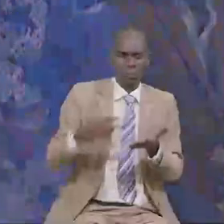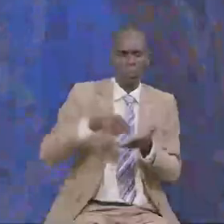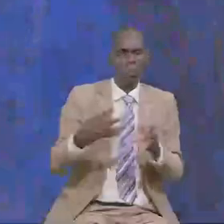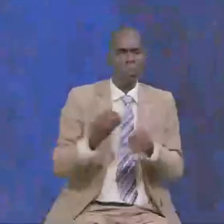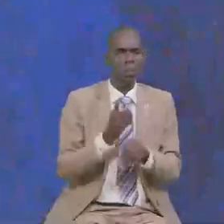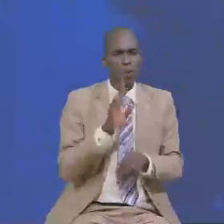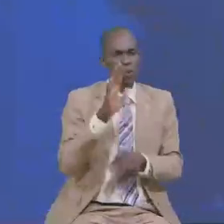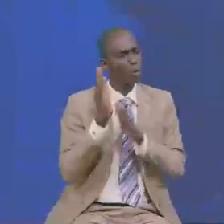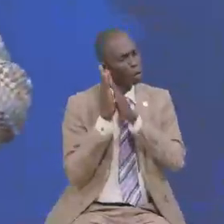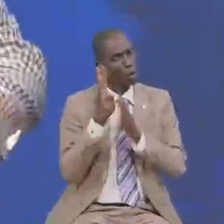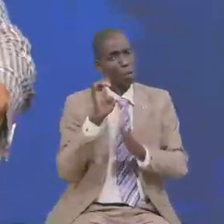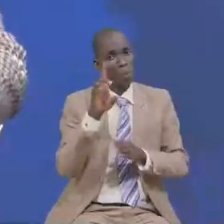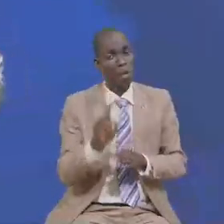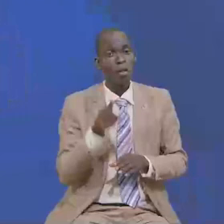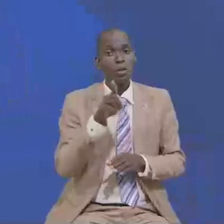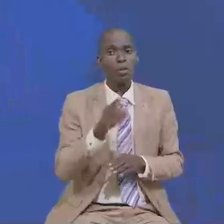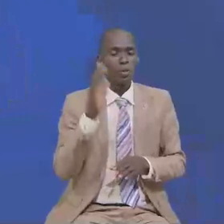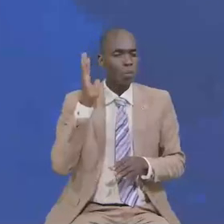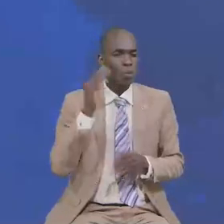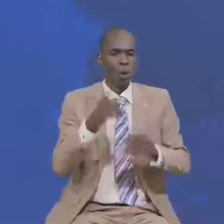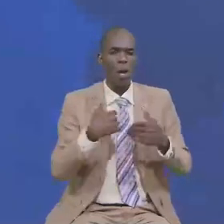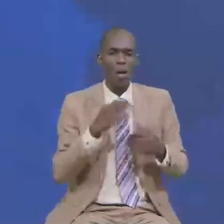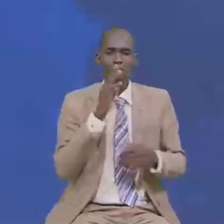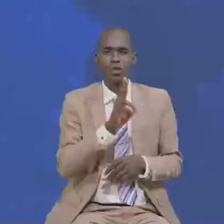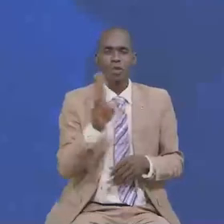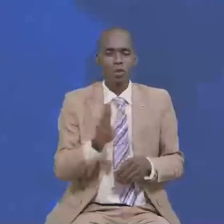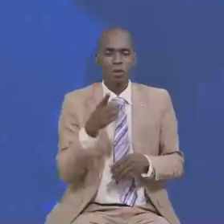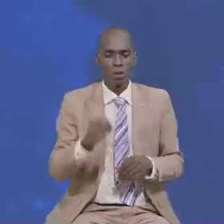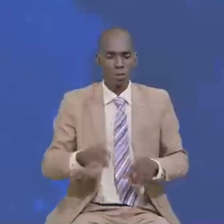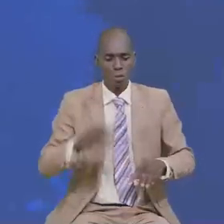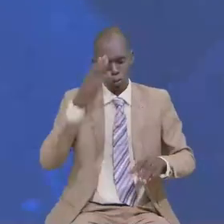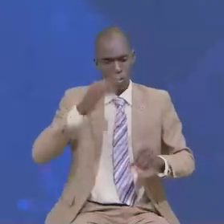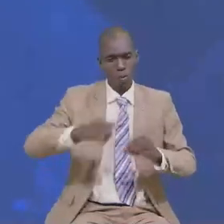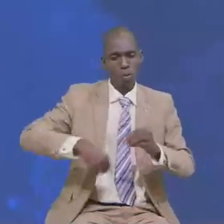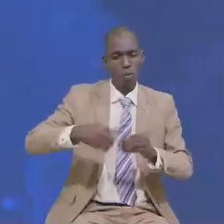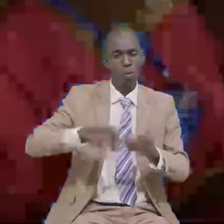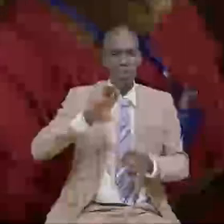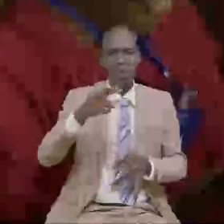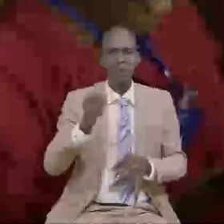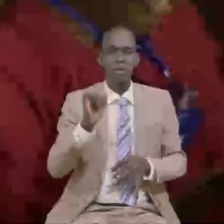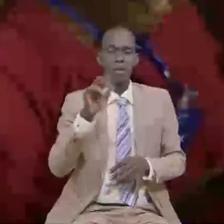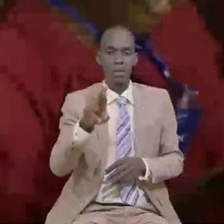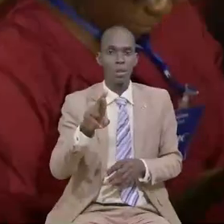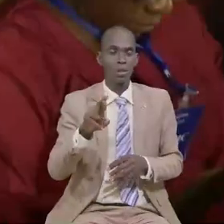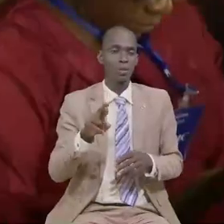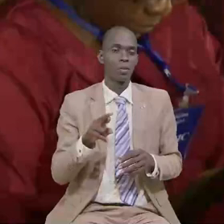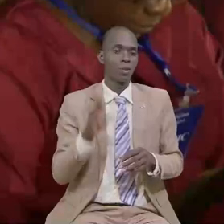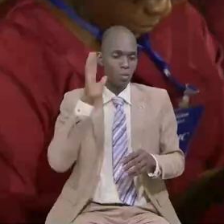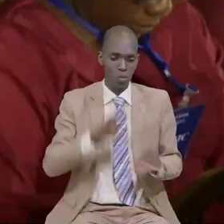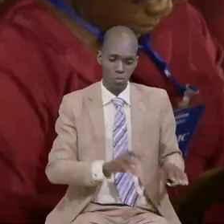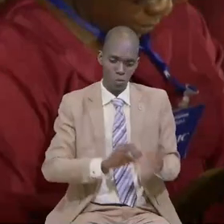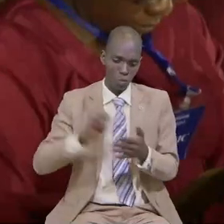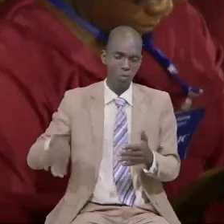mais Christ dit, lève-toi, prends ton lit. C'est toi-même qui vas te lever et tu vas pousser